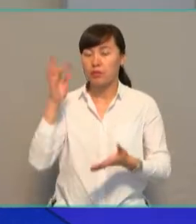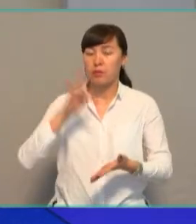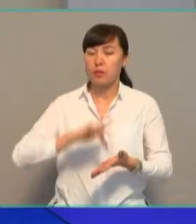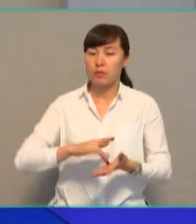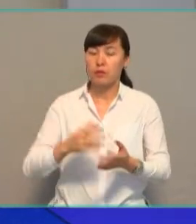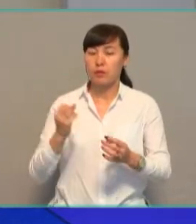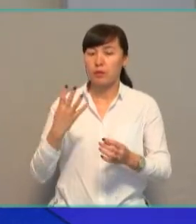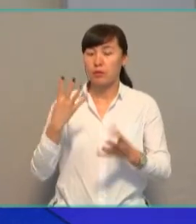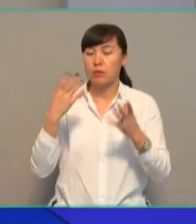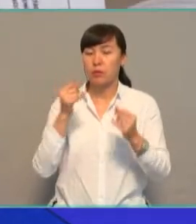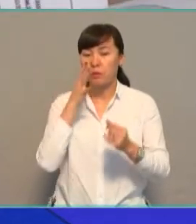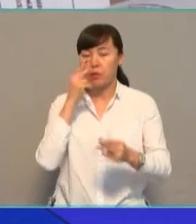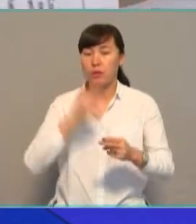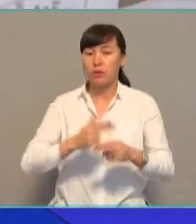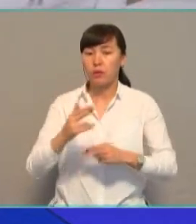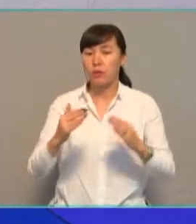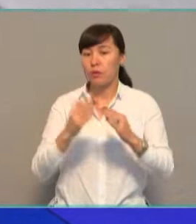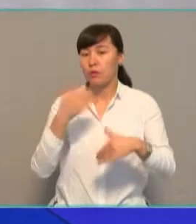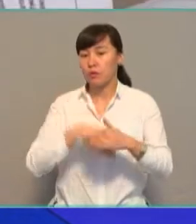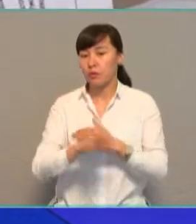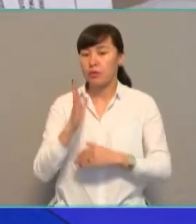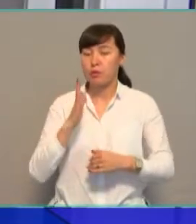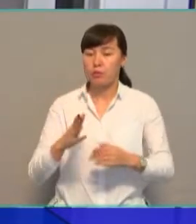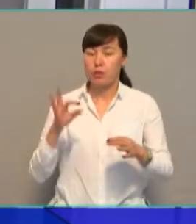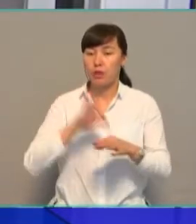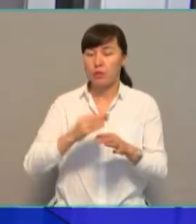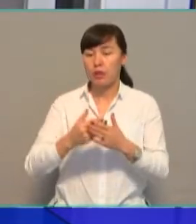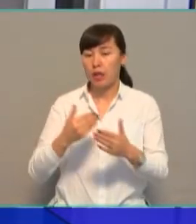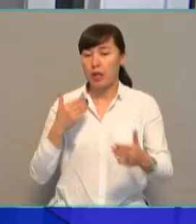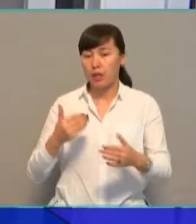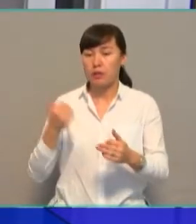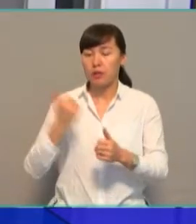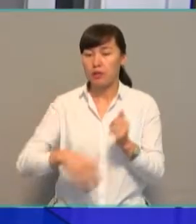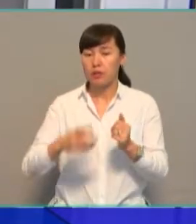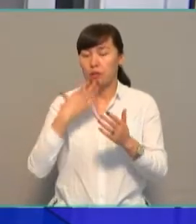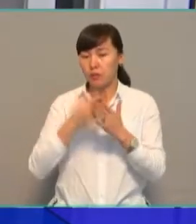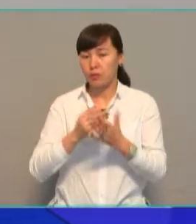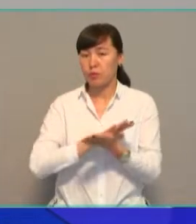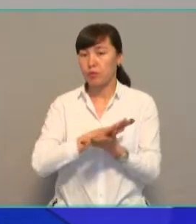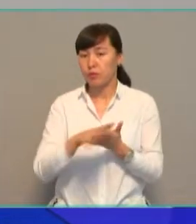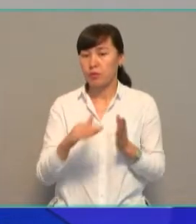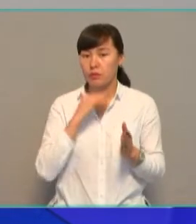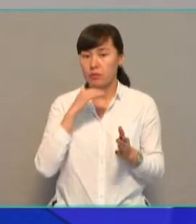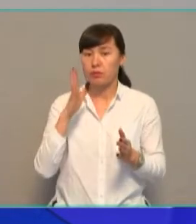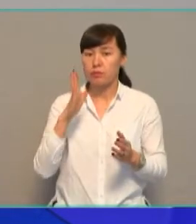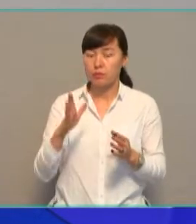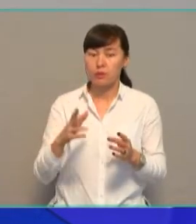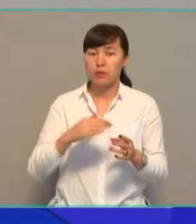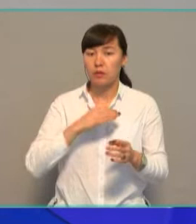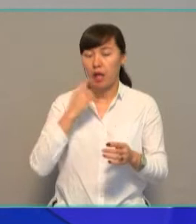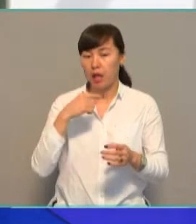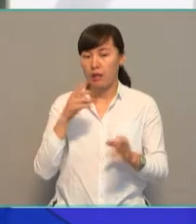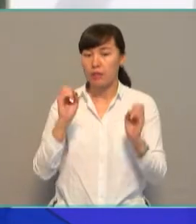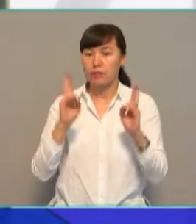шымкенттіктер 14 күн мерзімінен кейін үйлеріне қайтады. Аурудың алдын алу үшін әр адам жеке гигиенаға мән берсе жеткілікті,